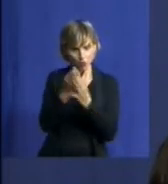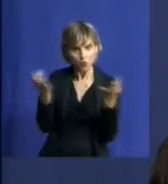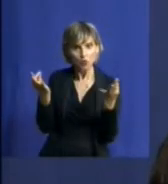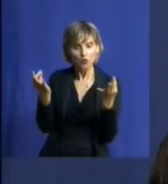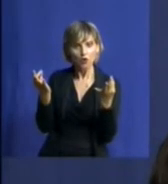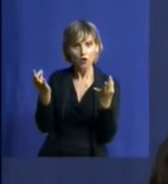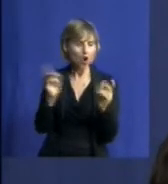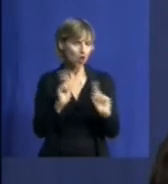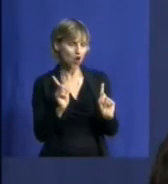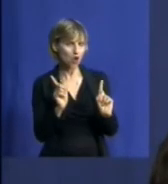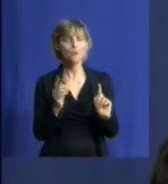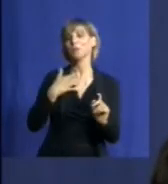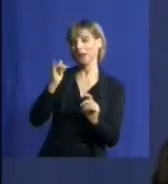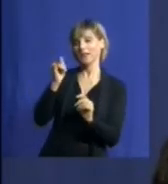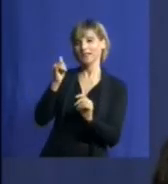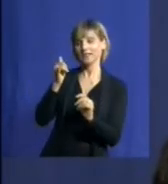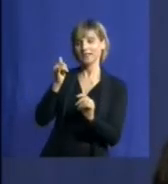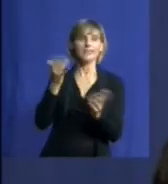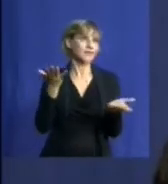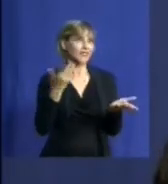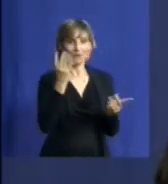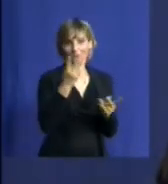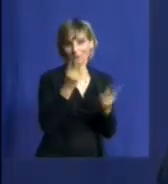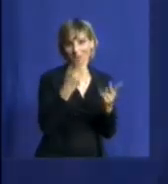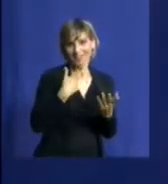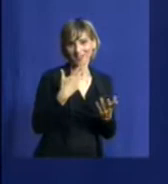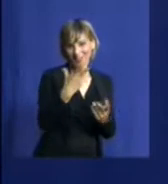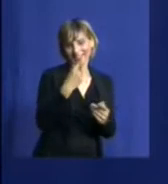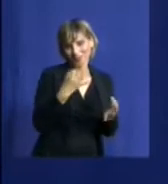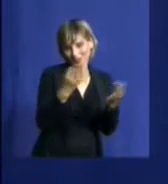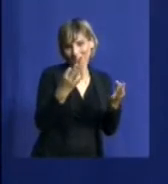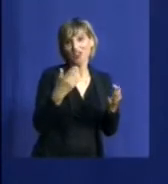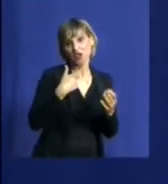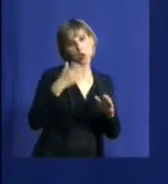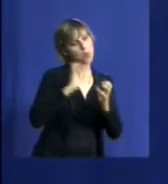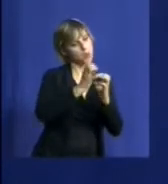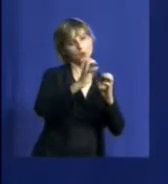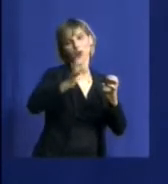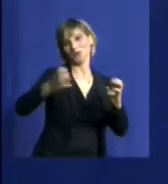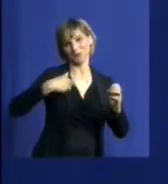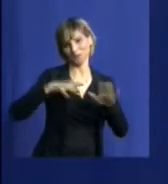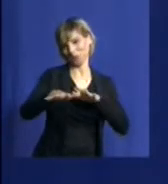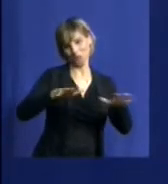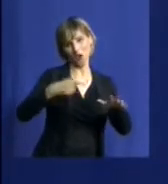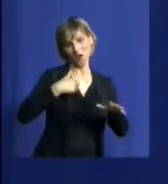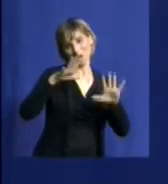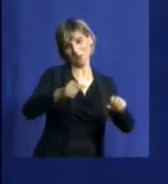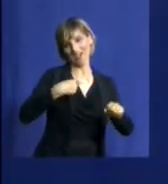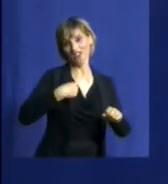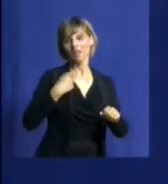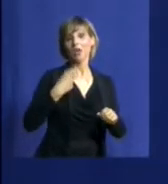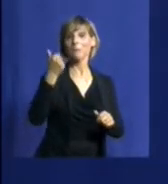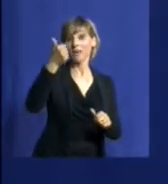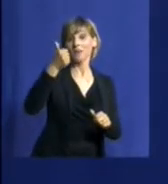Cosa... Sì, è vero, tutto quello che hai detto, mi occupo di diverse cose, in realtà la preparazione fisica